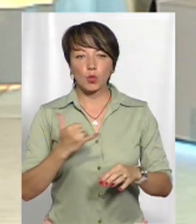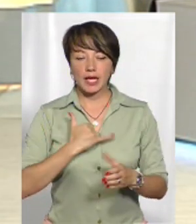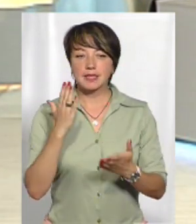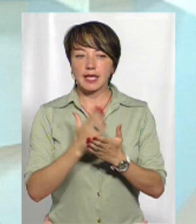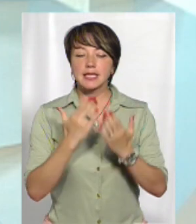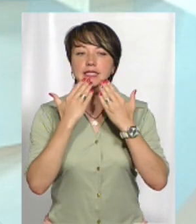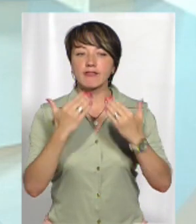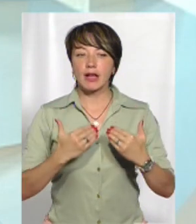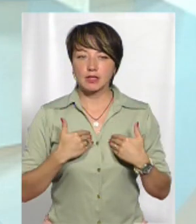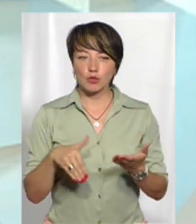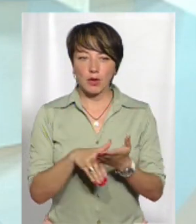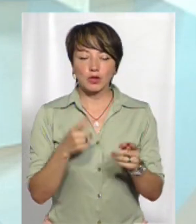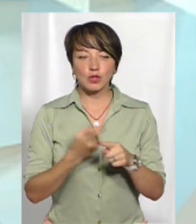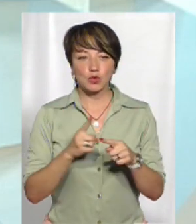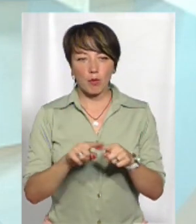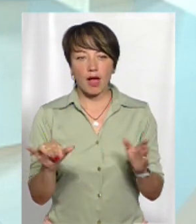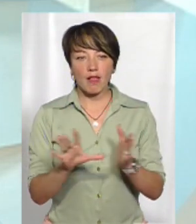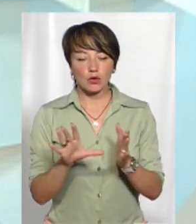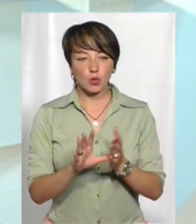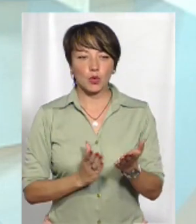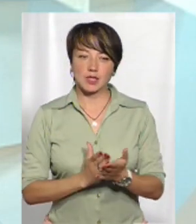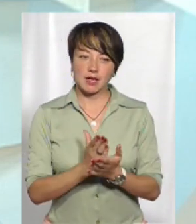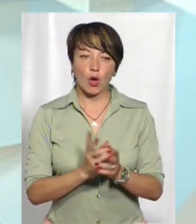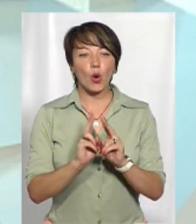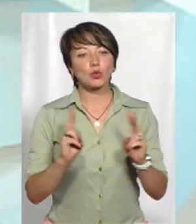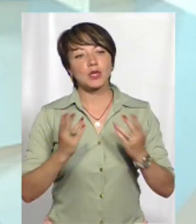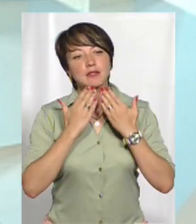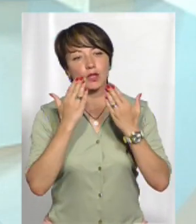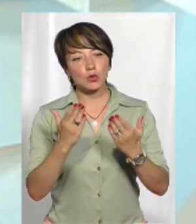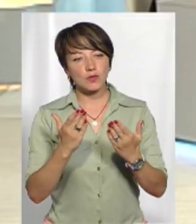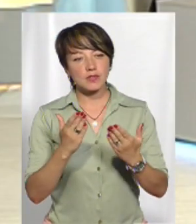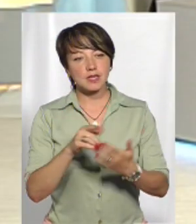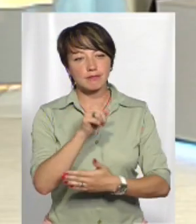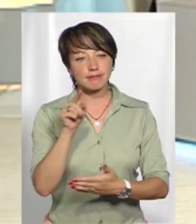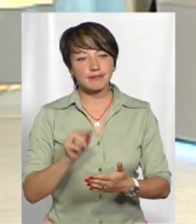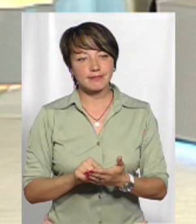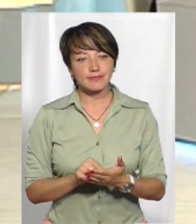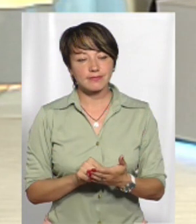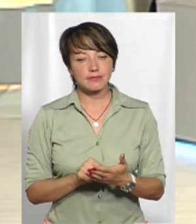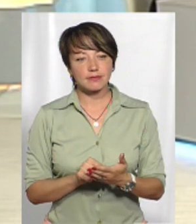вже є звернення за допомогою цього даного електронного сервісу. Хто звернувся це